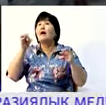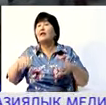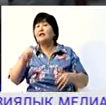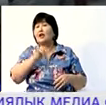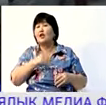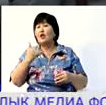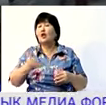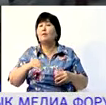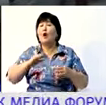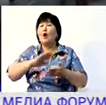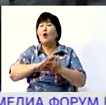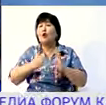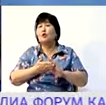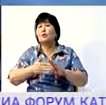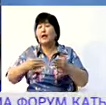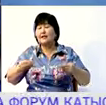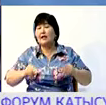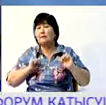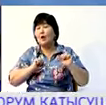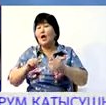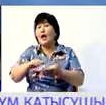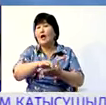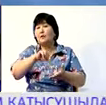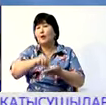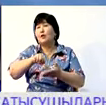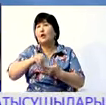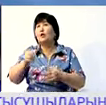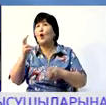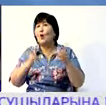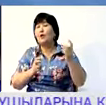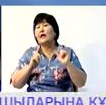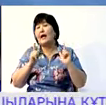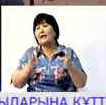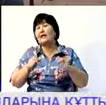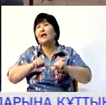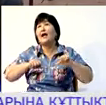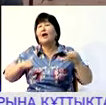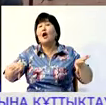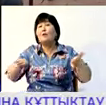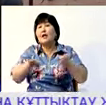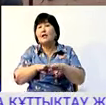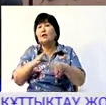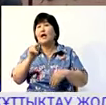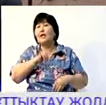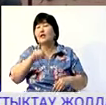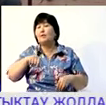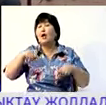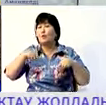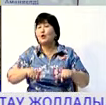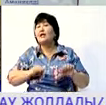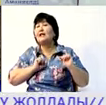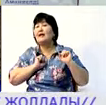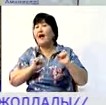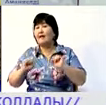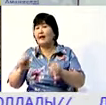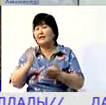дауы ұжымдық шарт негізінде қорғалады. Яғни кәсіподақ ұйымының өкілдері өндірістік және келісім комиссияларымен бірлесе отырып, еңбеккердің мүддесіне жақтасады.